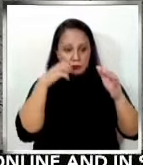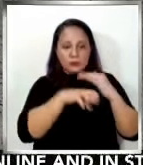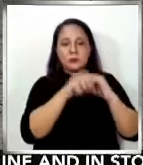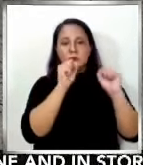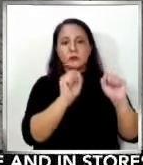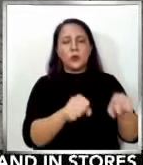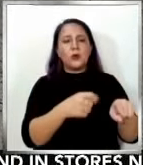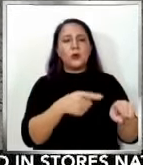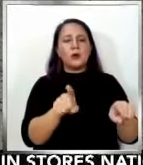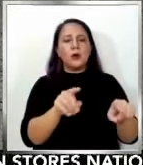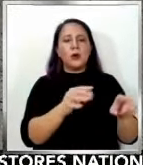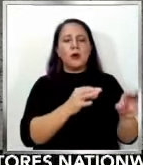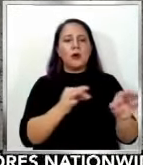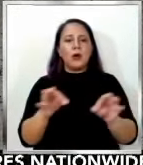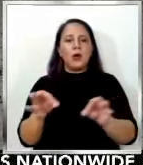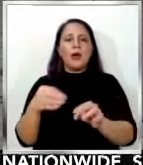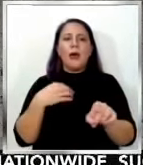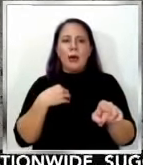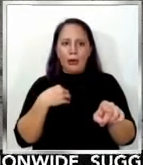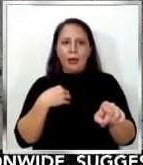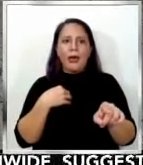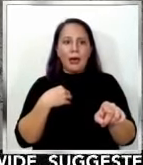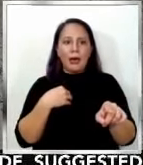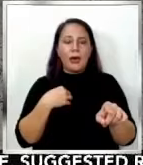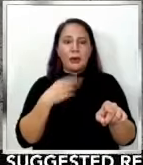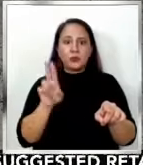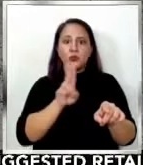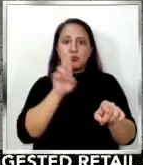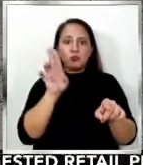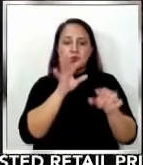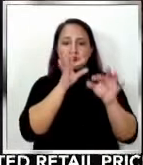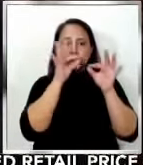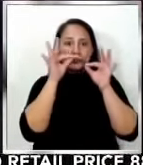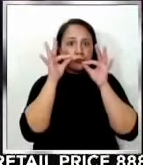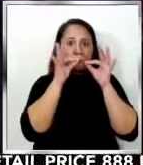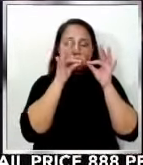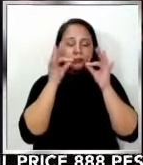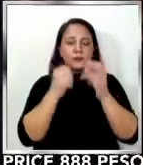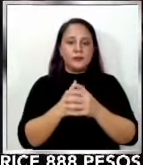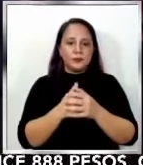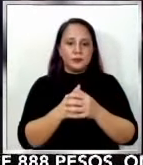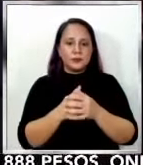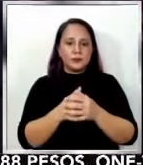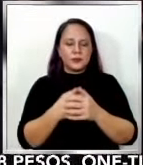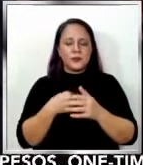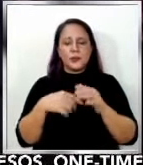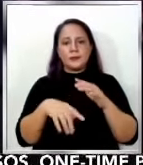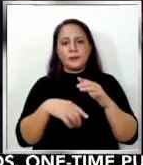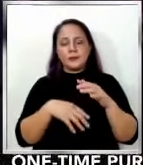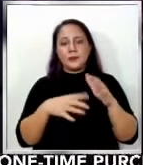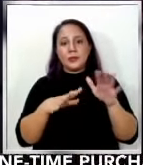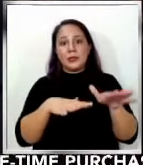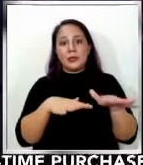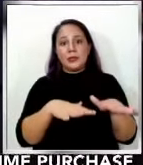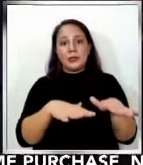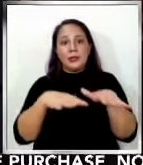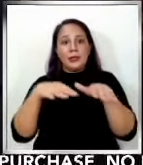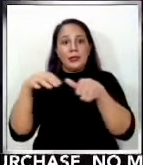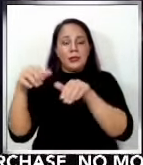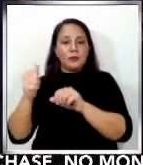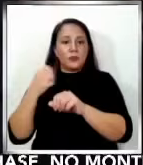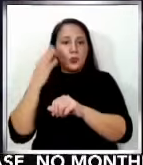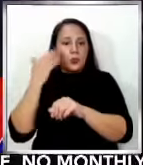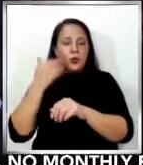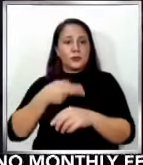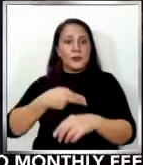operasyon, may mga naaktuhan pang gumagamit ng illegal na droga. Malis siya kasi mas malaki kasi yung order namin sa kanya